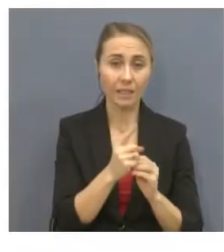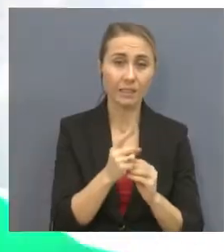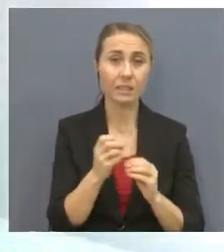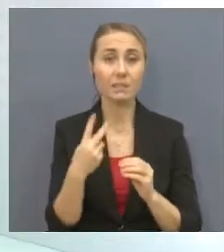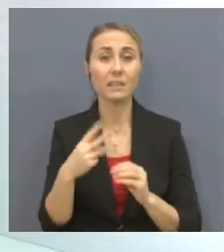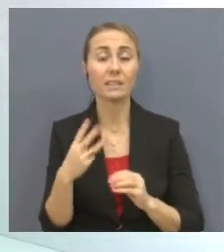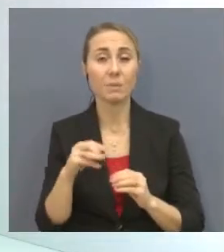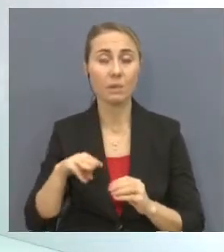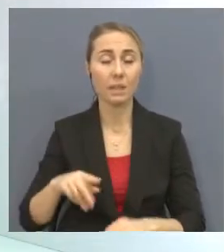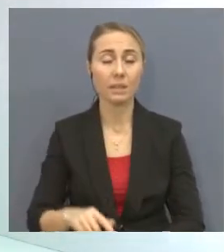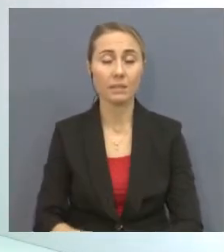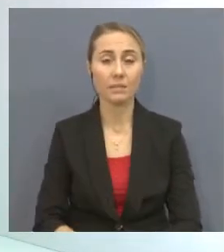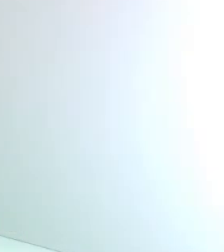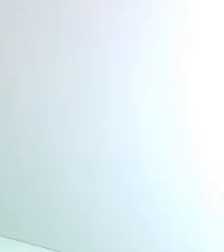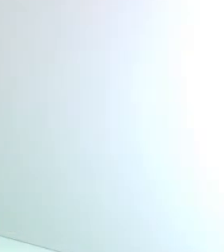миллиметра